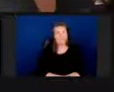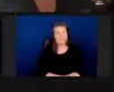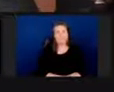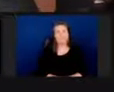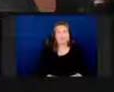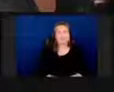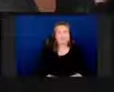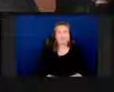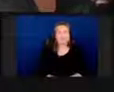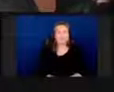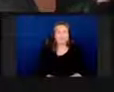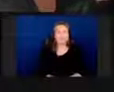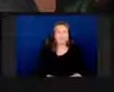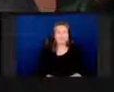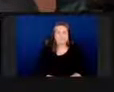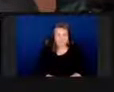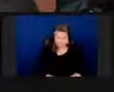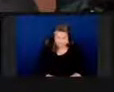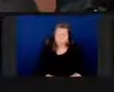وأوائل طبعا الطلبة.